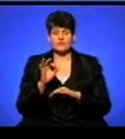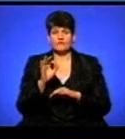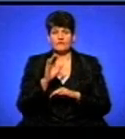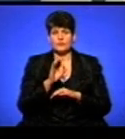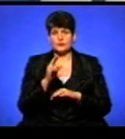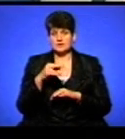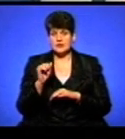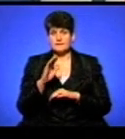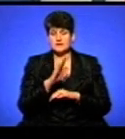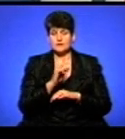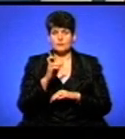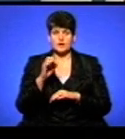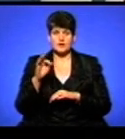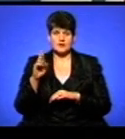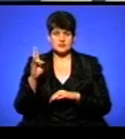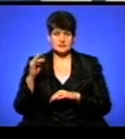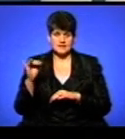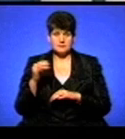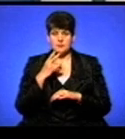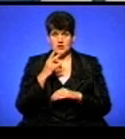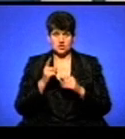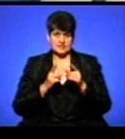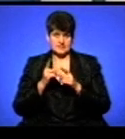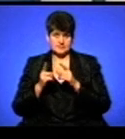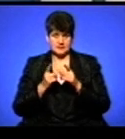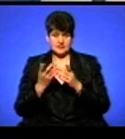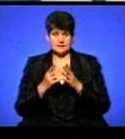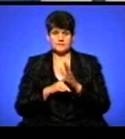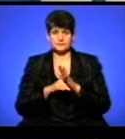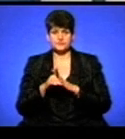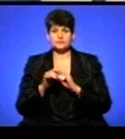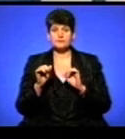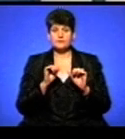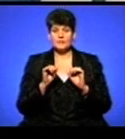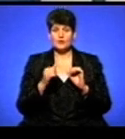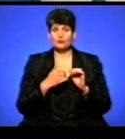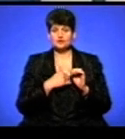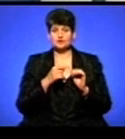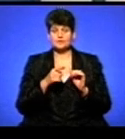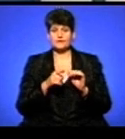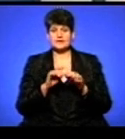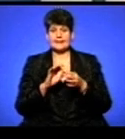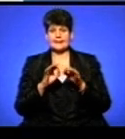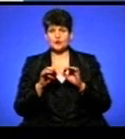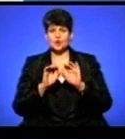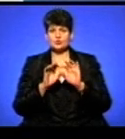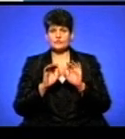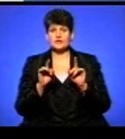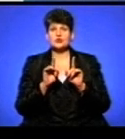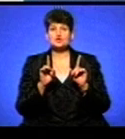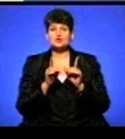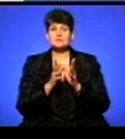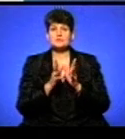Боярський. Отож, ми в сюжеті побачили про деякі зміни, які запроваджені урядом. Хочу, щоб ви докладніше розповіли, що